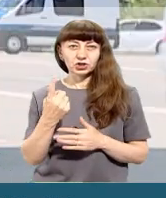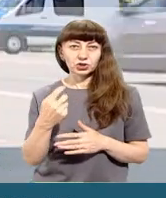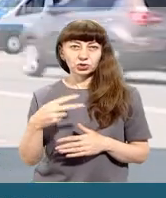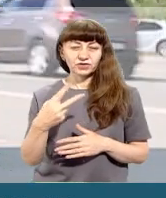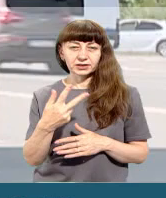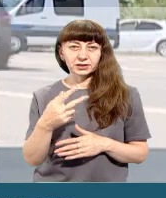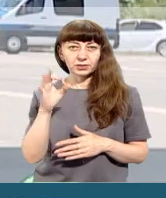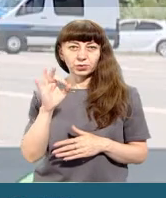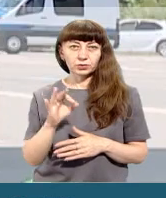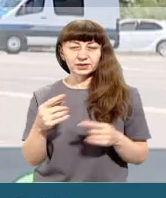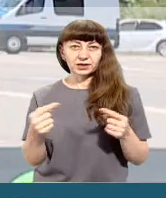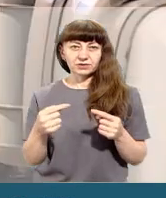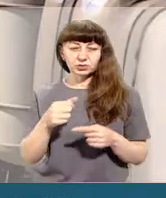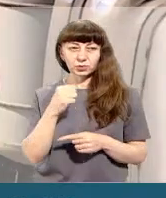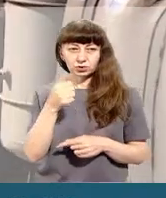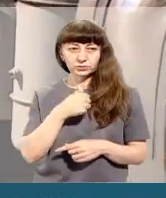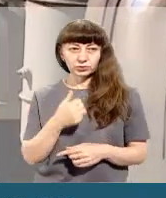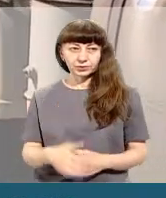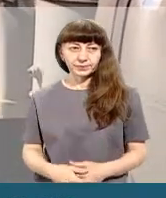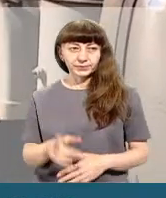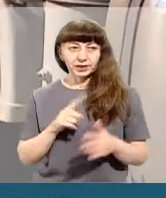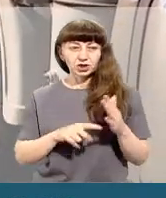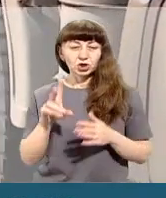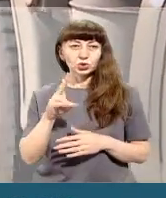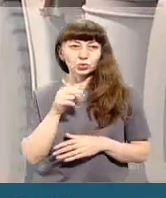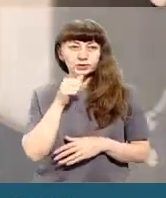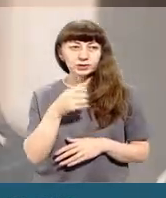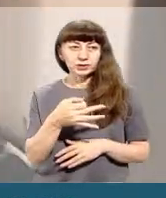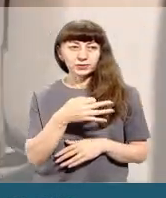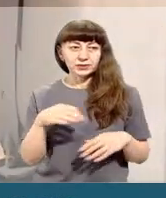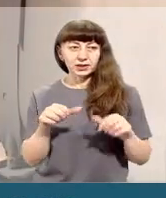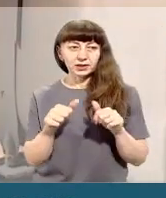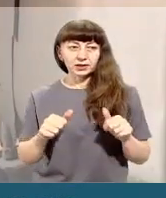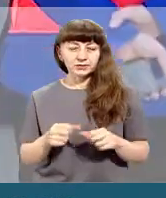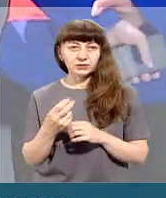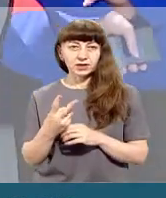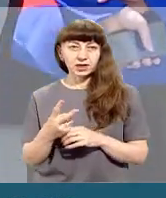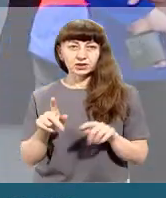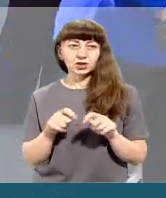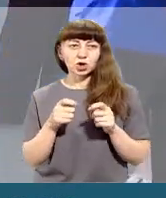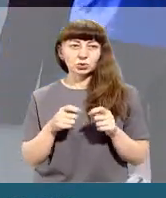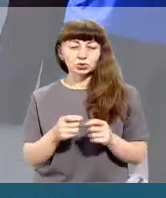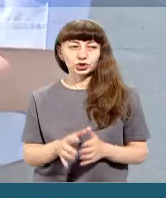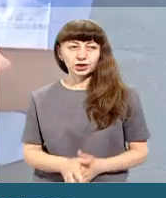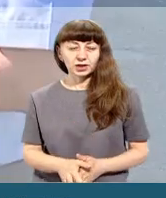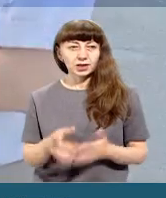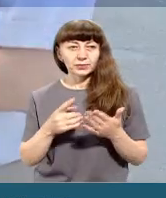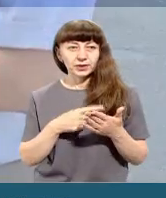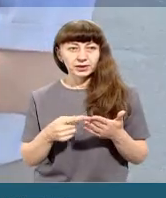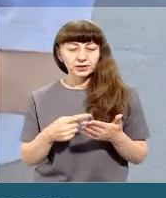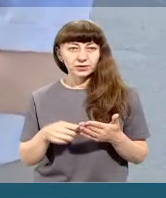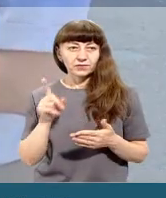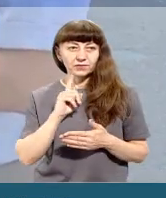по сравнению с прошлым годом за 6 месяцев. С начала июня в Кустанайской области зарегистрировано 12 правонарушений. Отметим, что